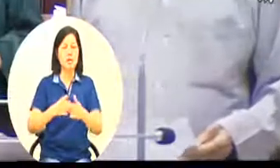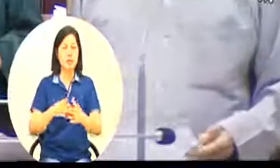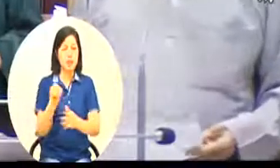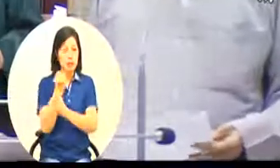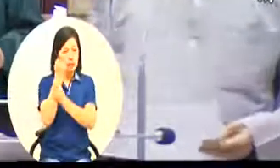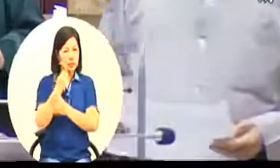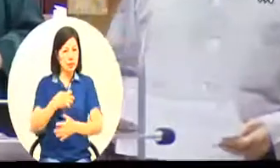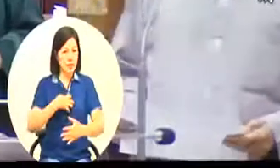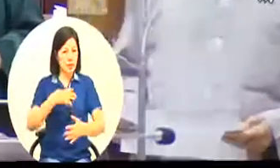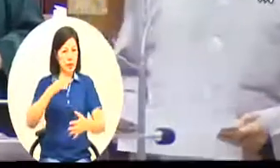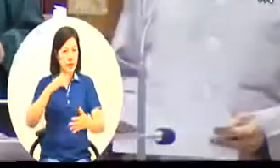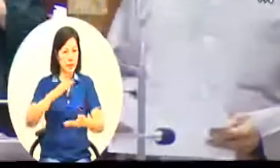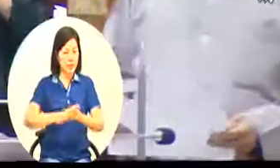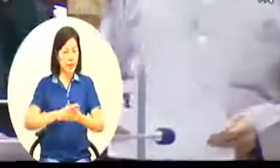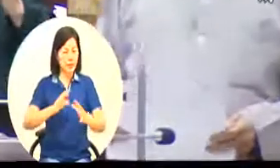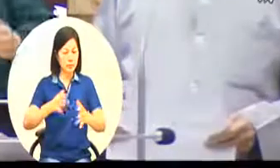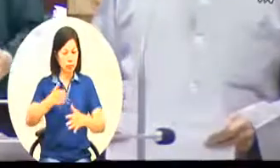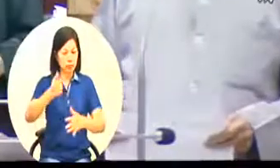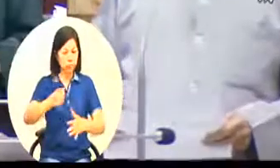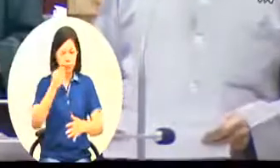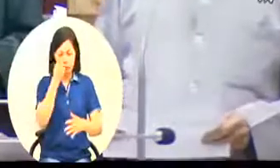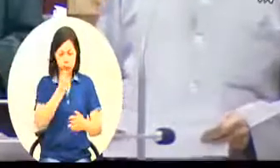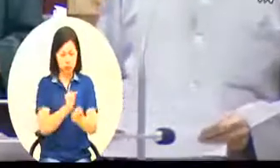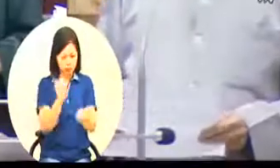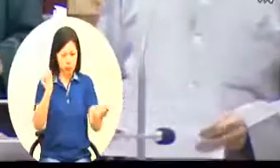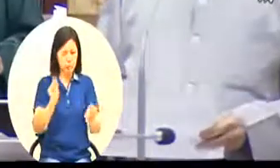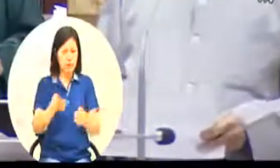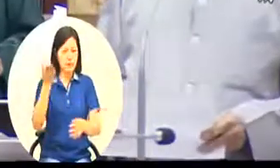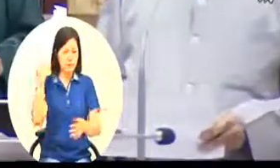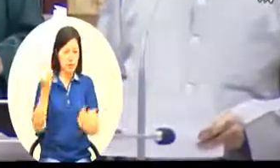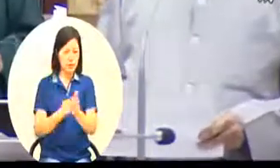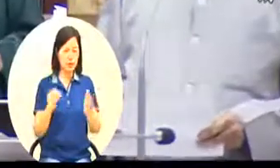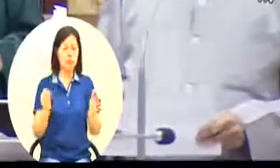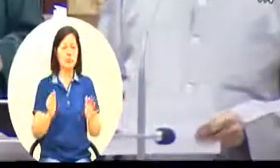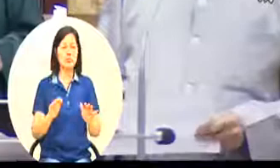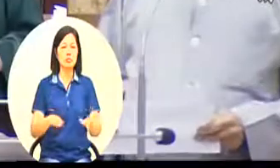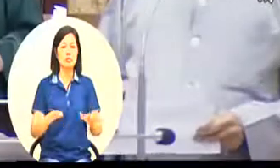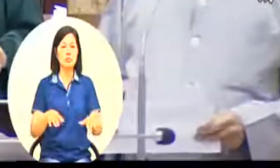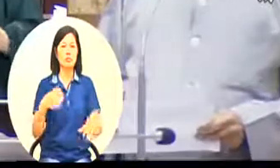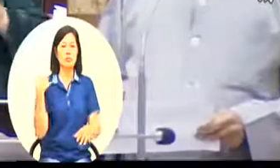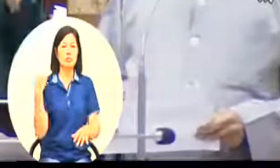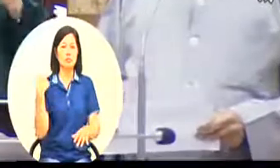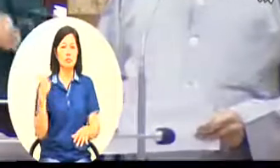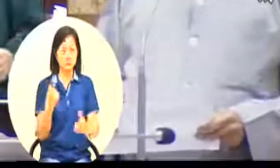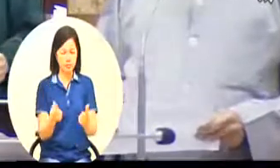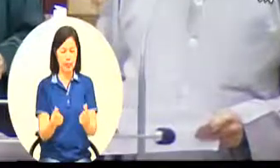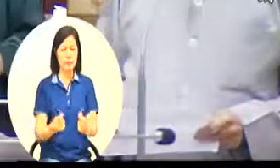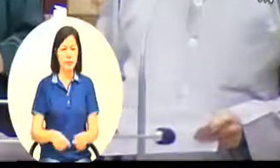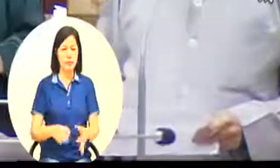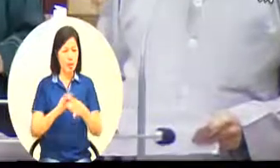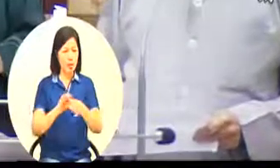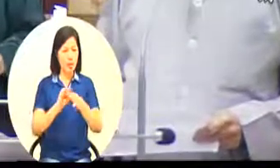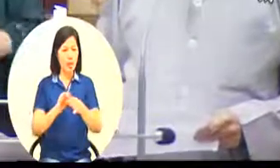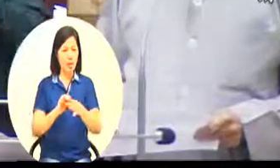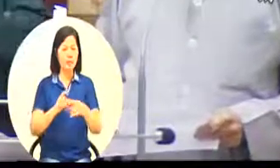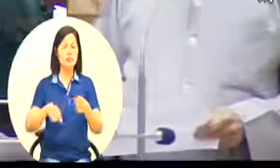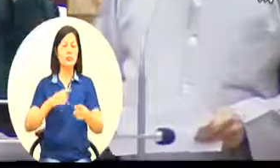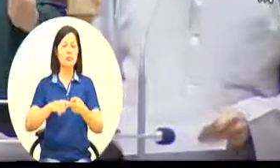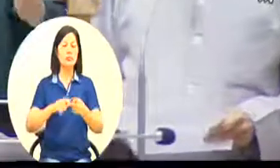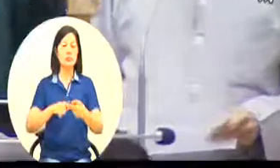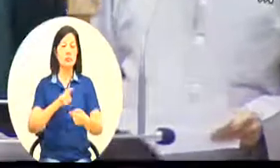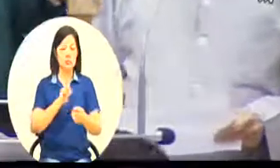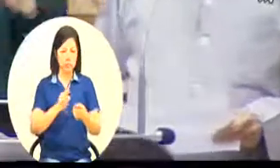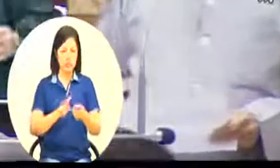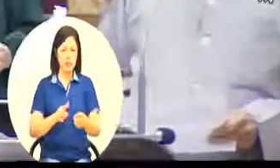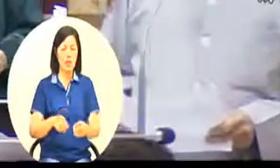水扁总统的特赦，我想过去甲即摆拢同款。我对陈水扁总统的关心是应该，吼，过去